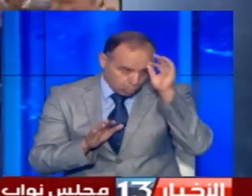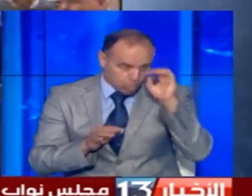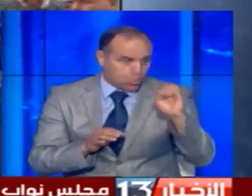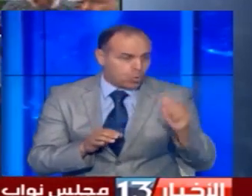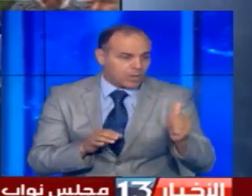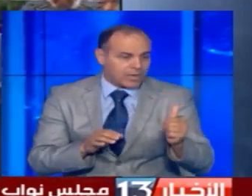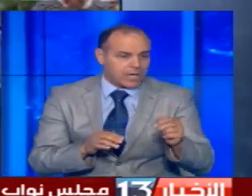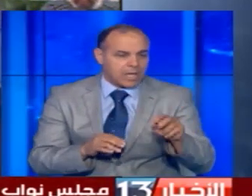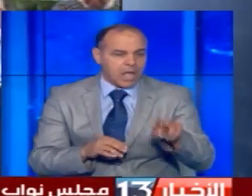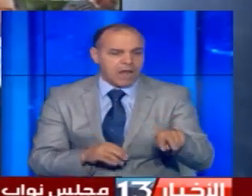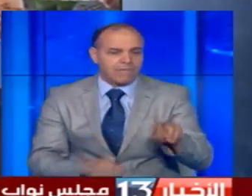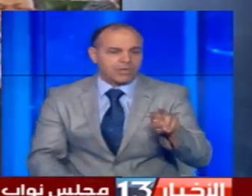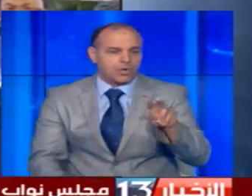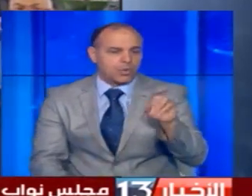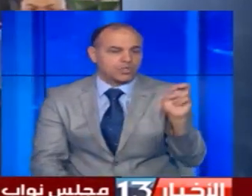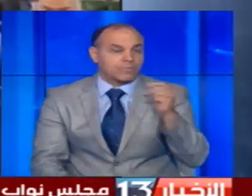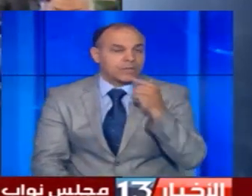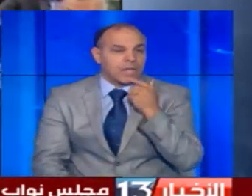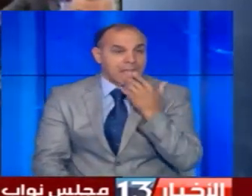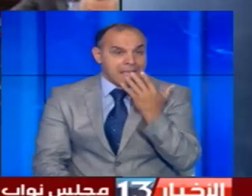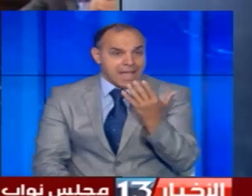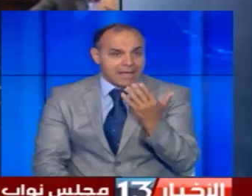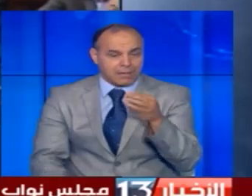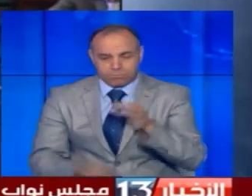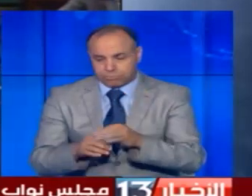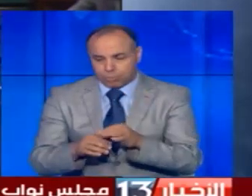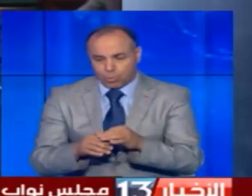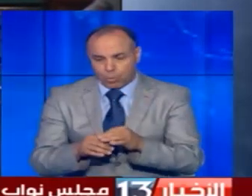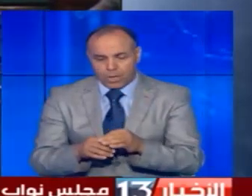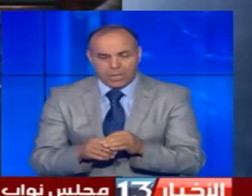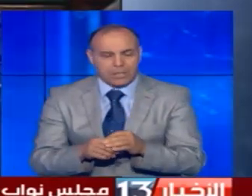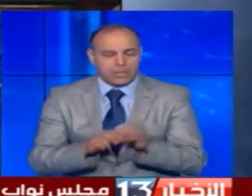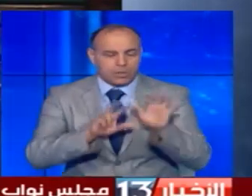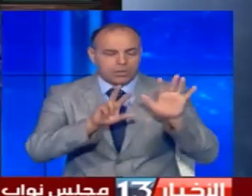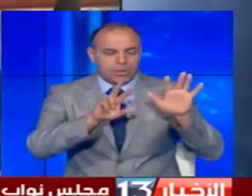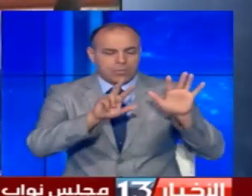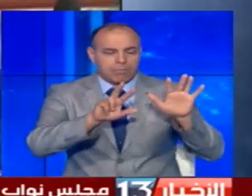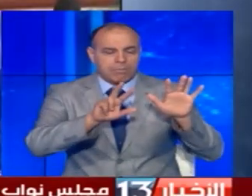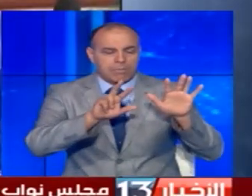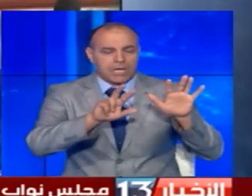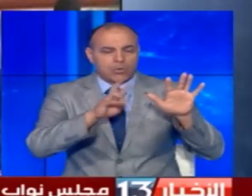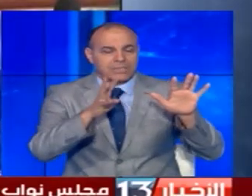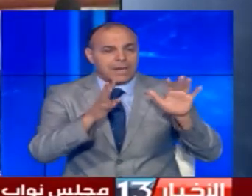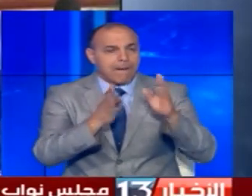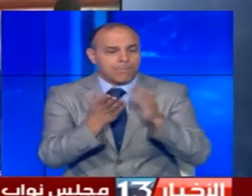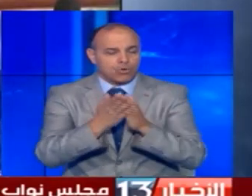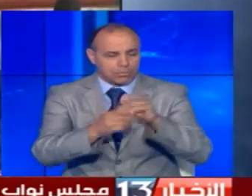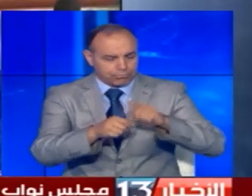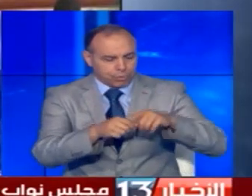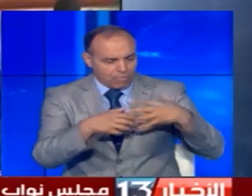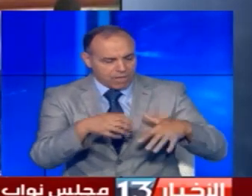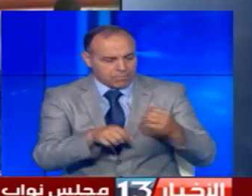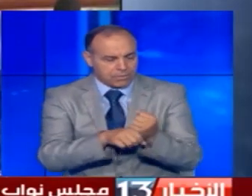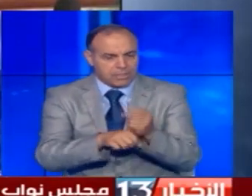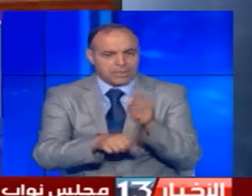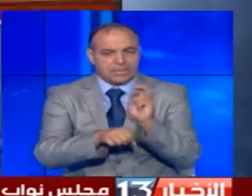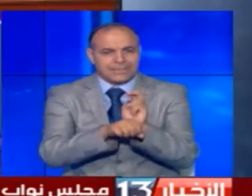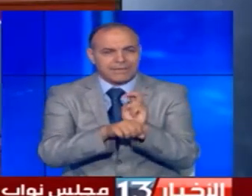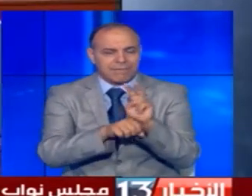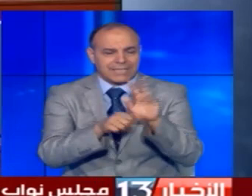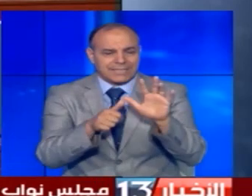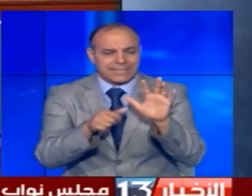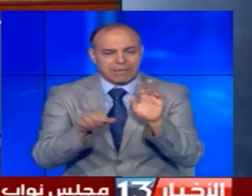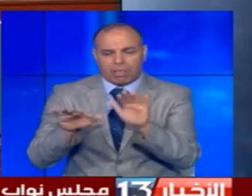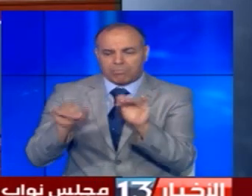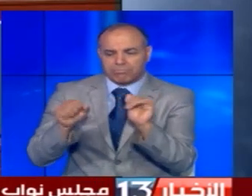عشرين والفين وقد صوت ثمانيه وتسعون من النواب فائده مشروع القانون فيما احتفظ سته وعشرون